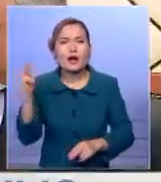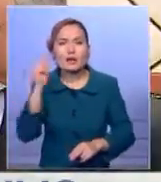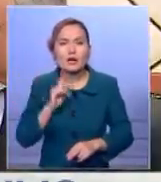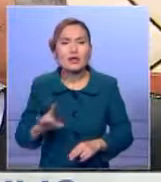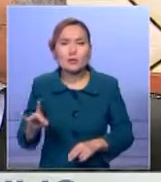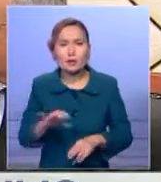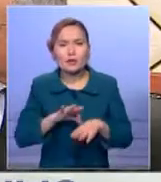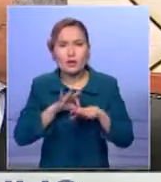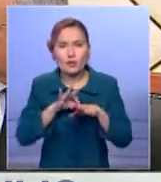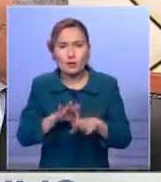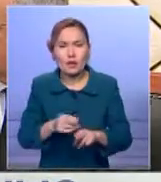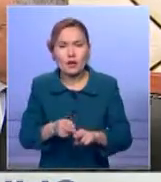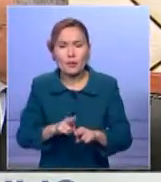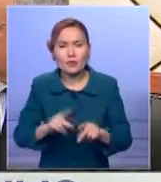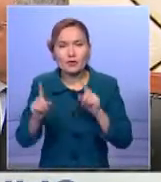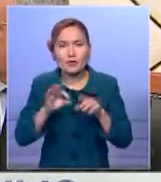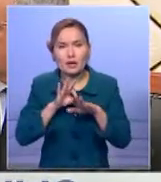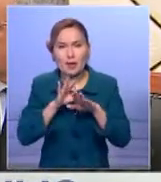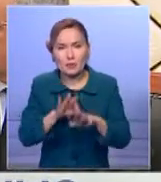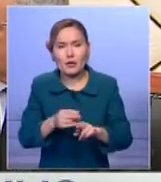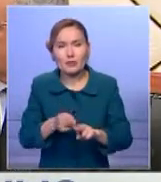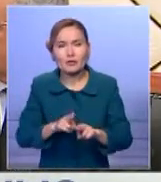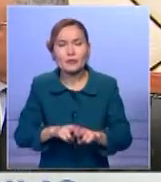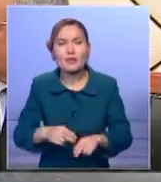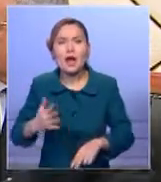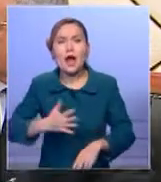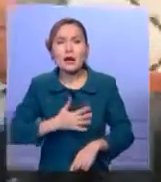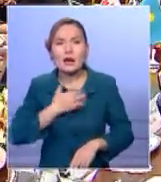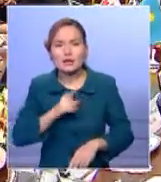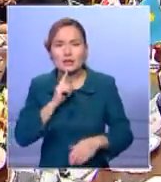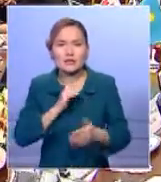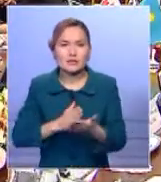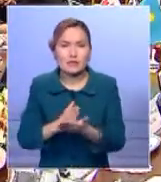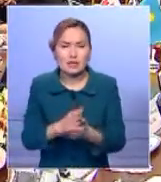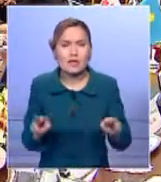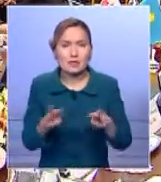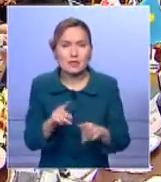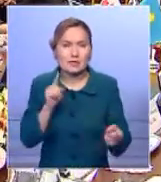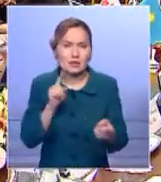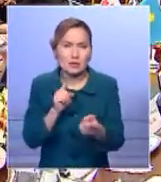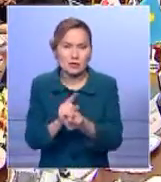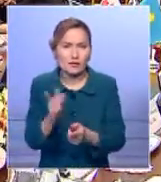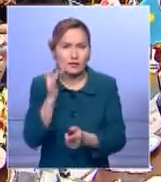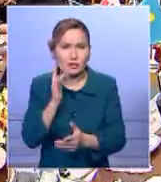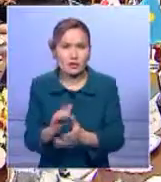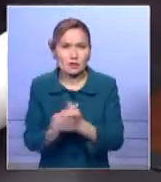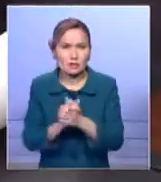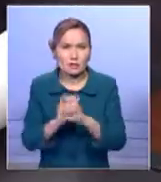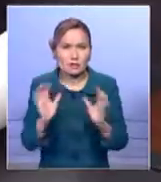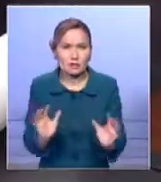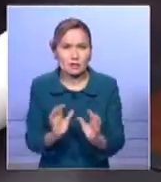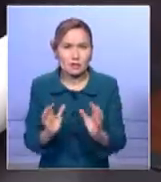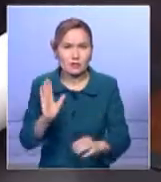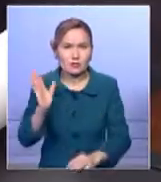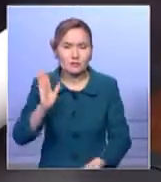Канаданың премьер-министрі Джастин Трудомен кездесіп, саяси ынтымақтастықты арттыруға дәнекерлік етті.